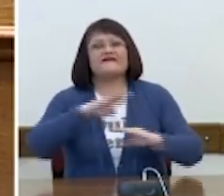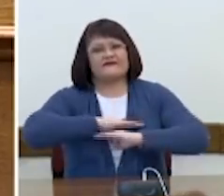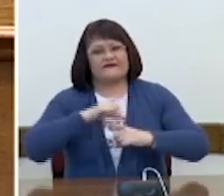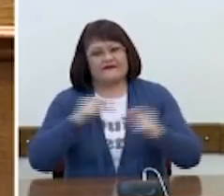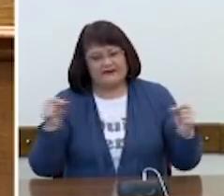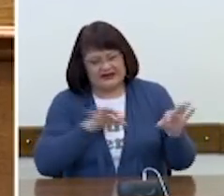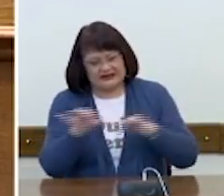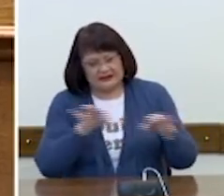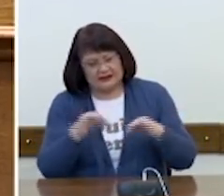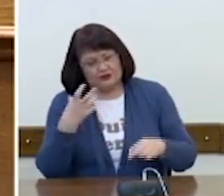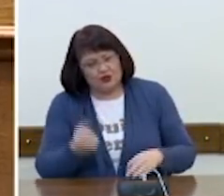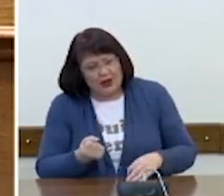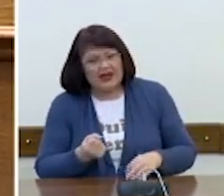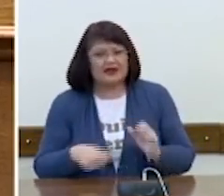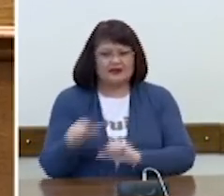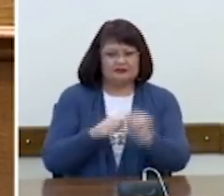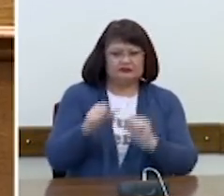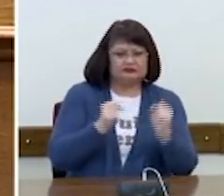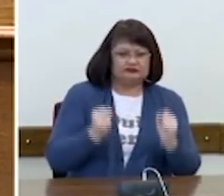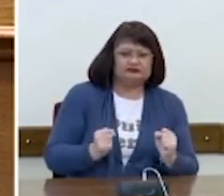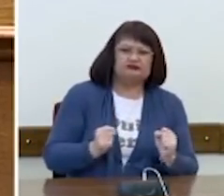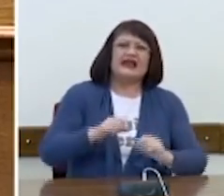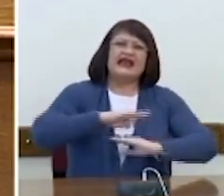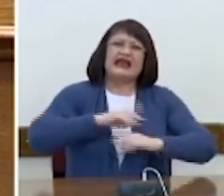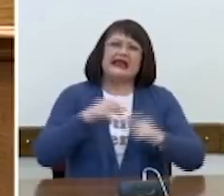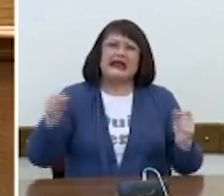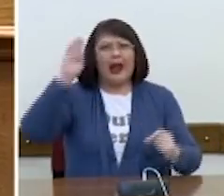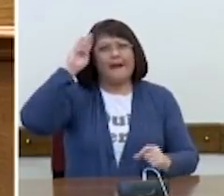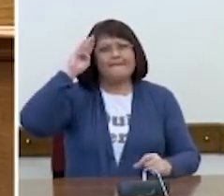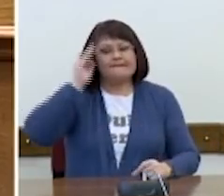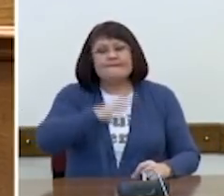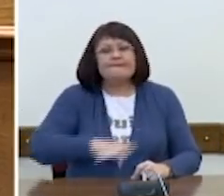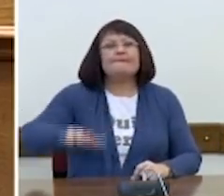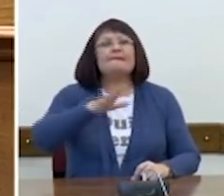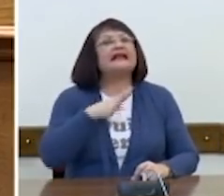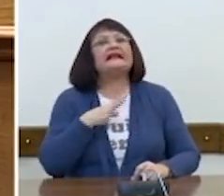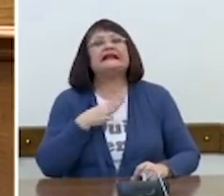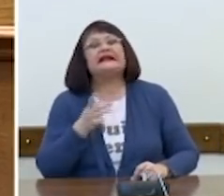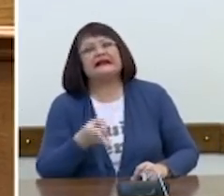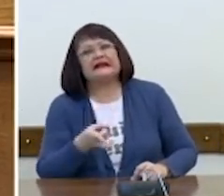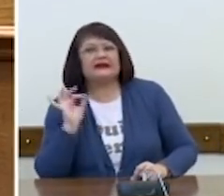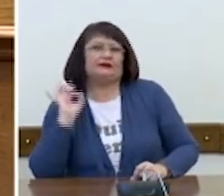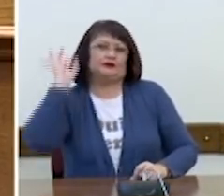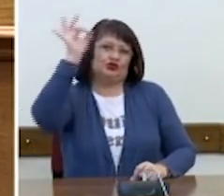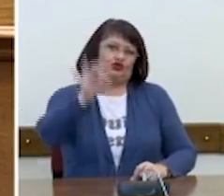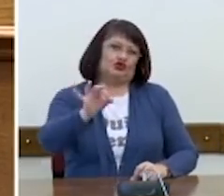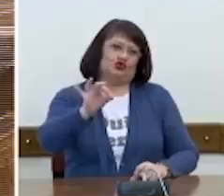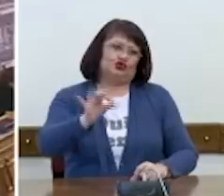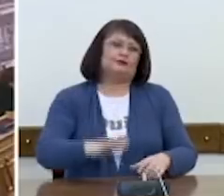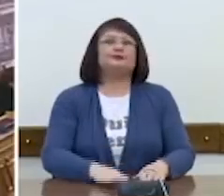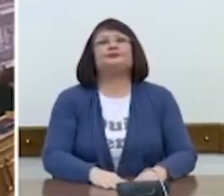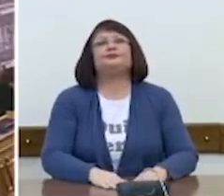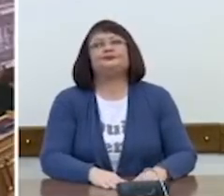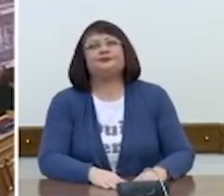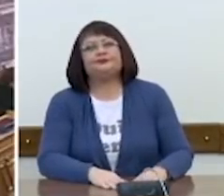της αναδιάταξης δυνάμεων του ΝΑΤΟ και των ΗΠΑ σε όλη την περιοχή, με την κάνει στραμμένη σε προς Κίνα